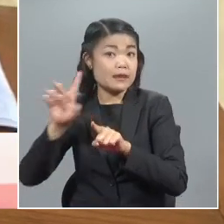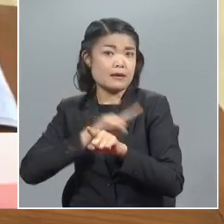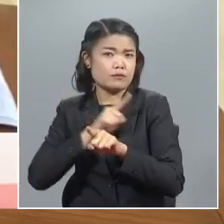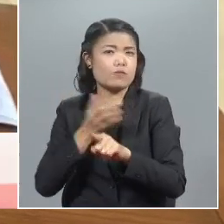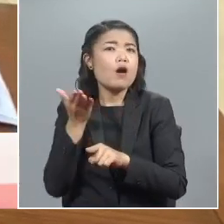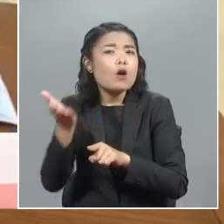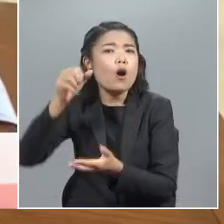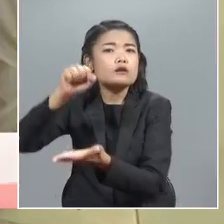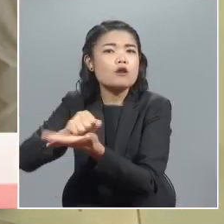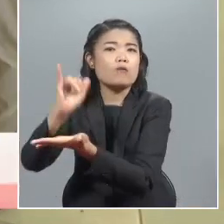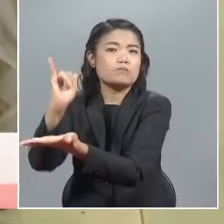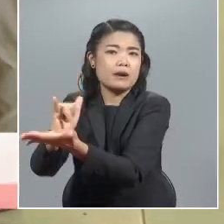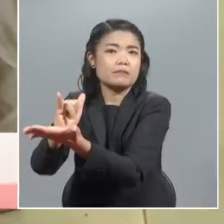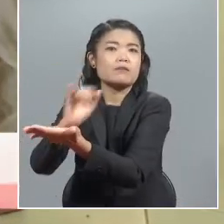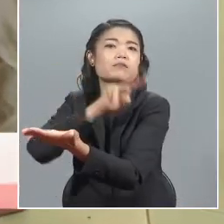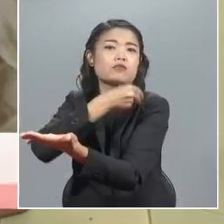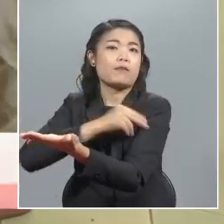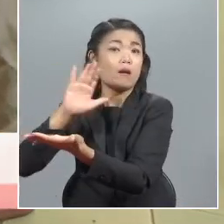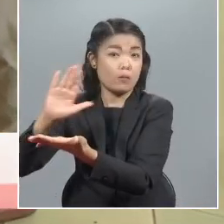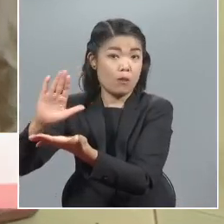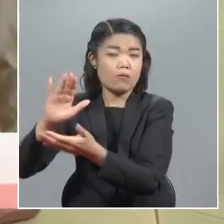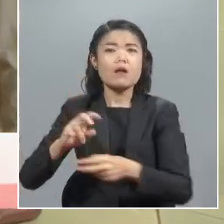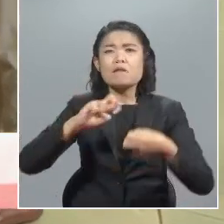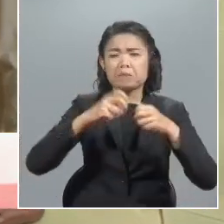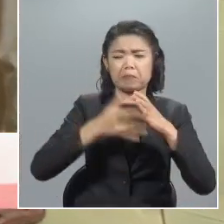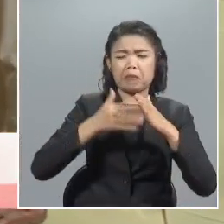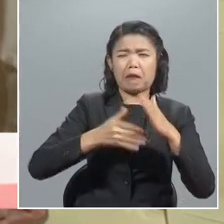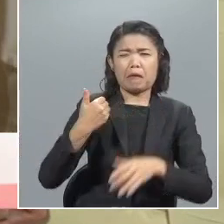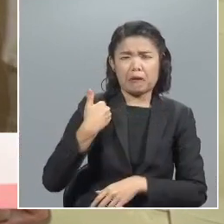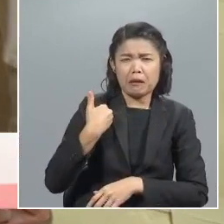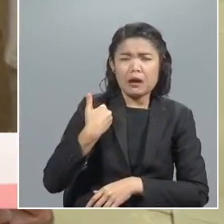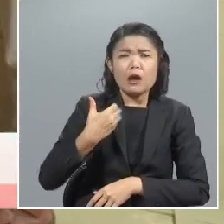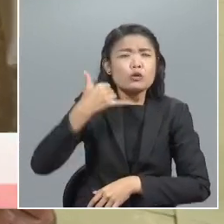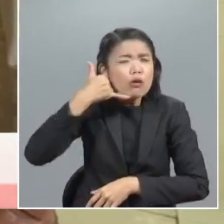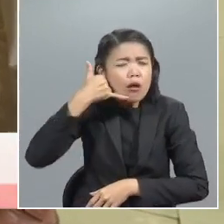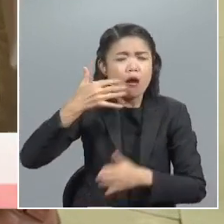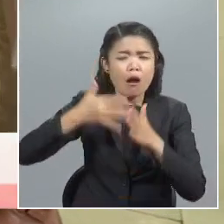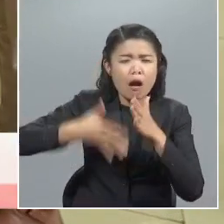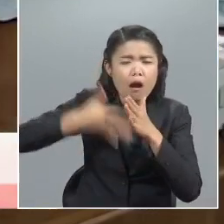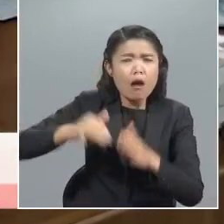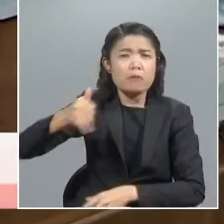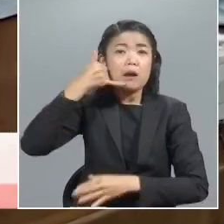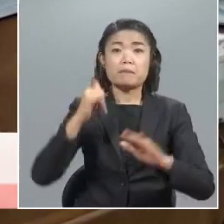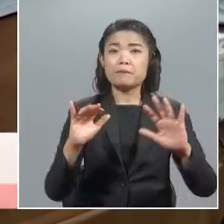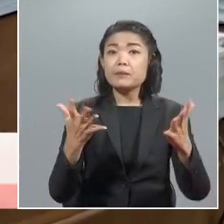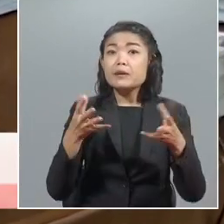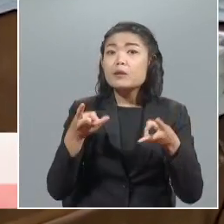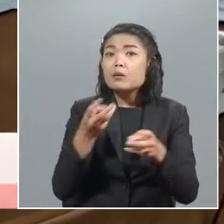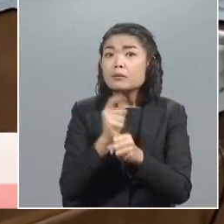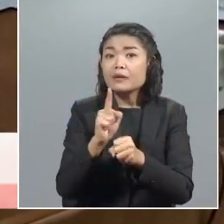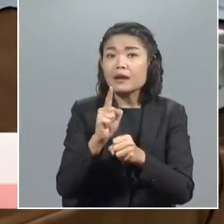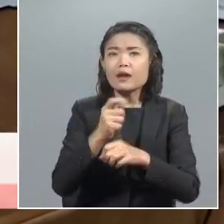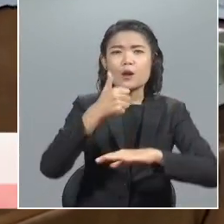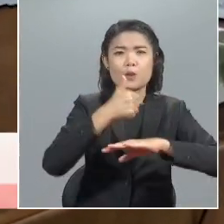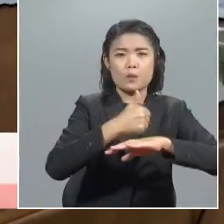ขอเตียงจากโรงพยาบาลที่นี่ปัญหาที่ทำให้เวลาโทรไปแล้วไม่มีคนรับสายอธิปดีตรง